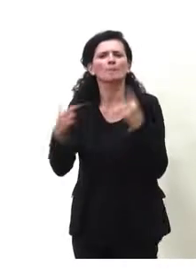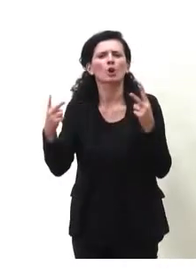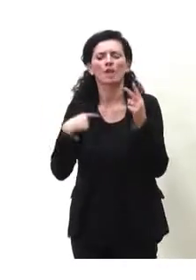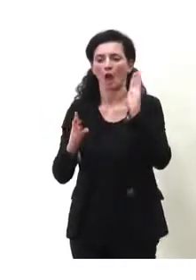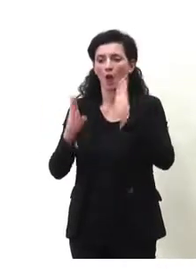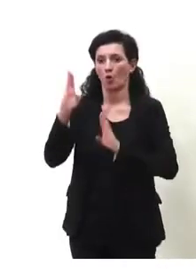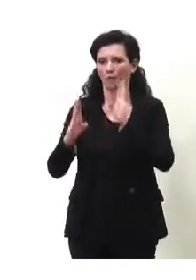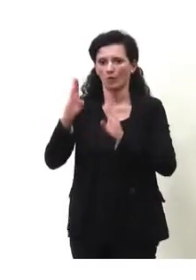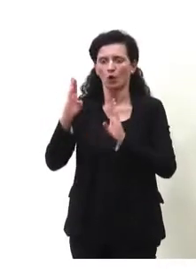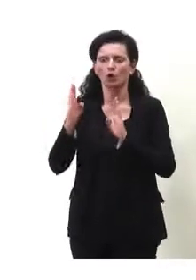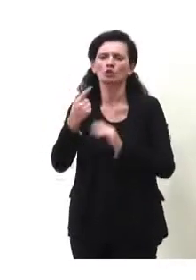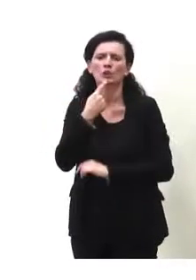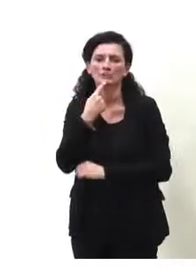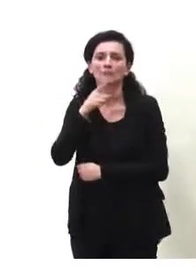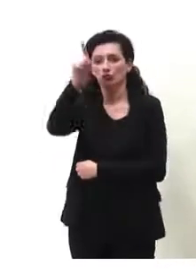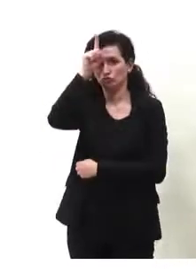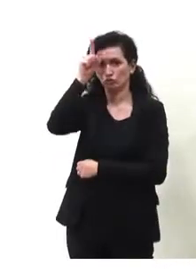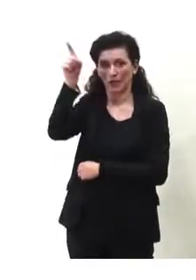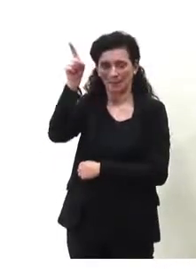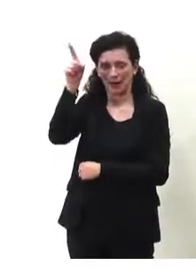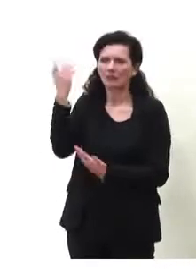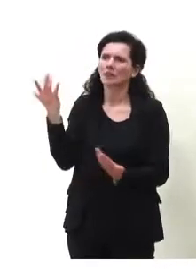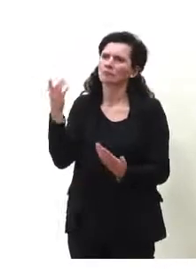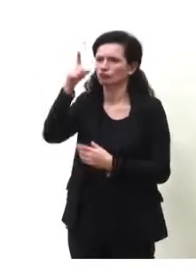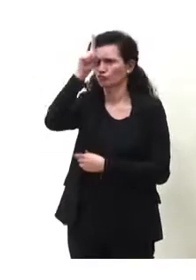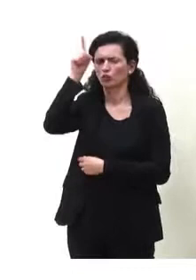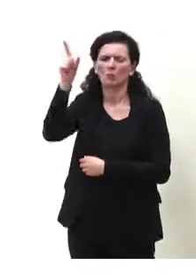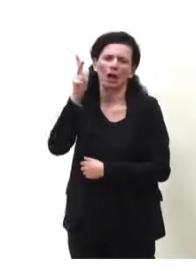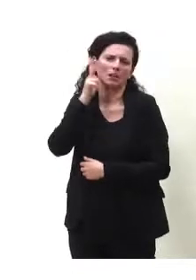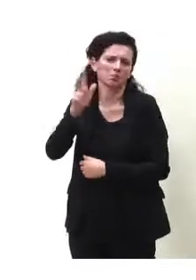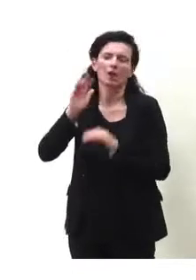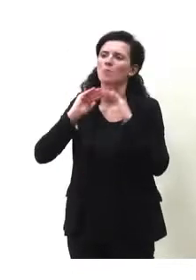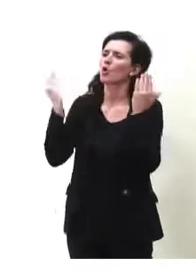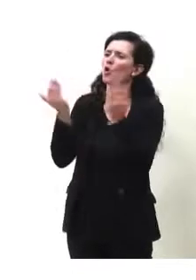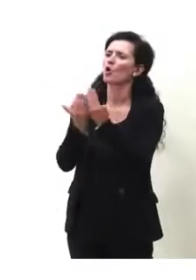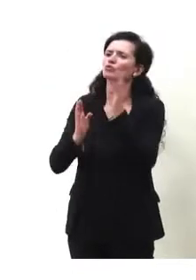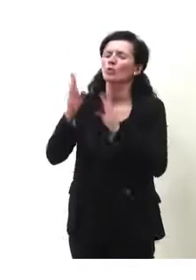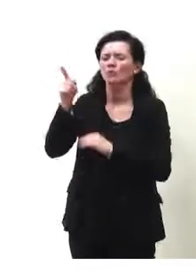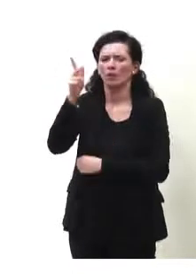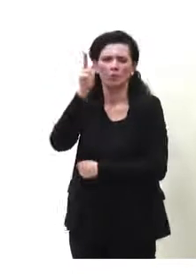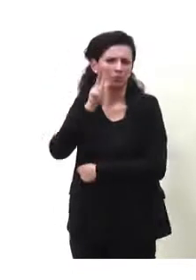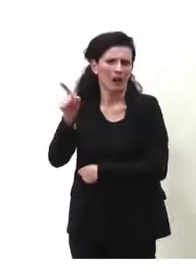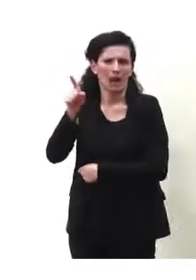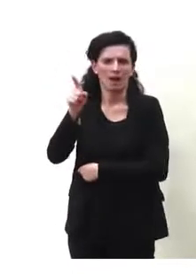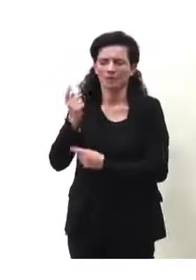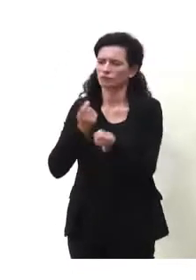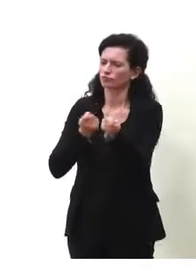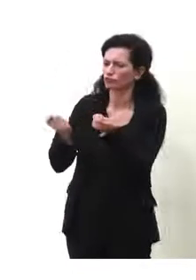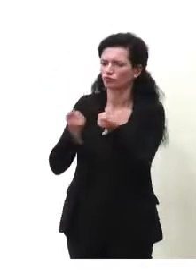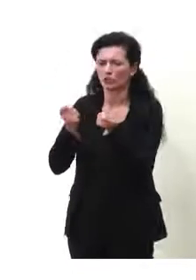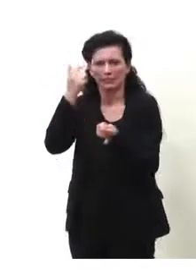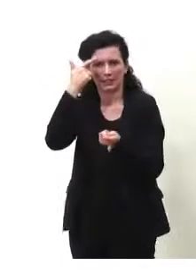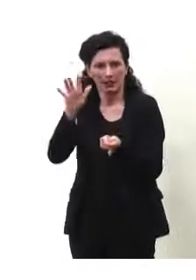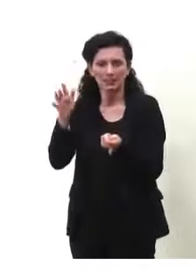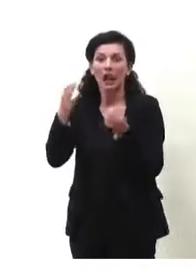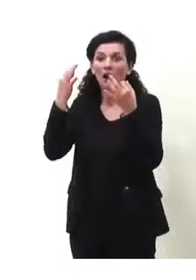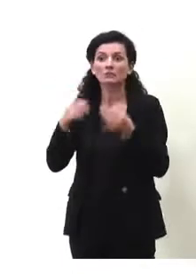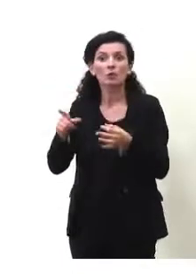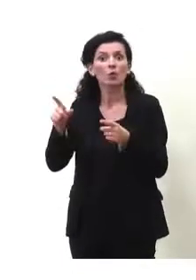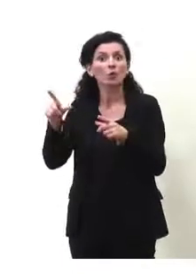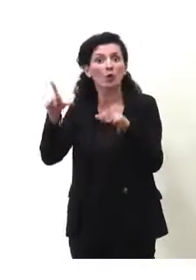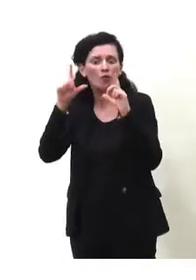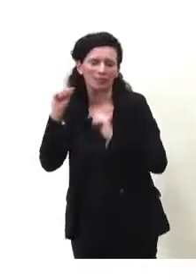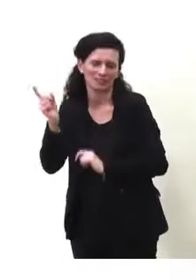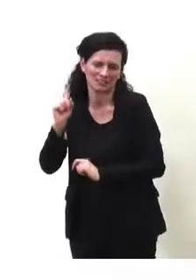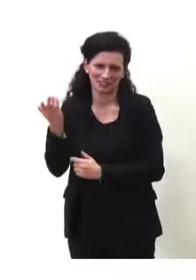la Germania, tanto loro sono tra i più bravi al mondo a gestire questa epidemia e non si offendono di sicuro, però la